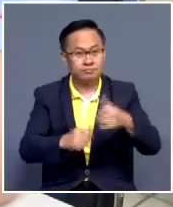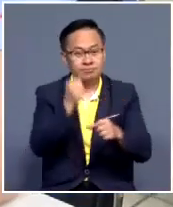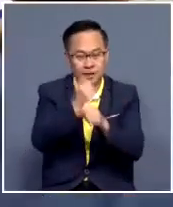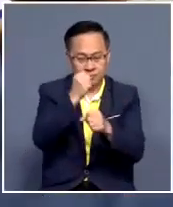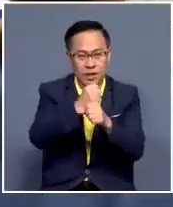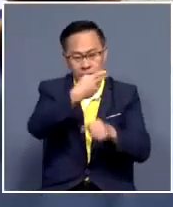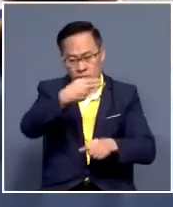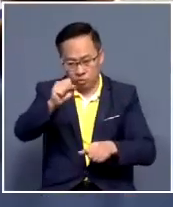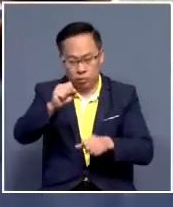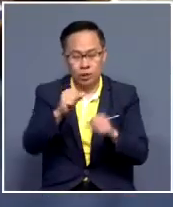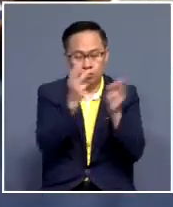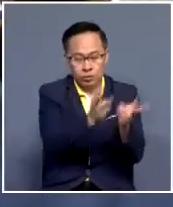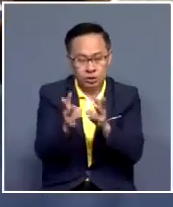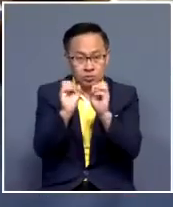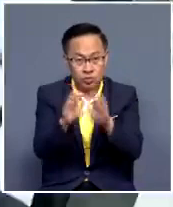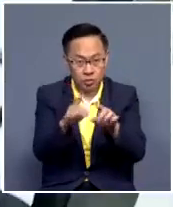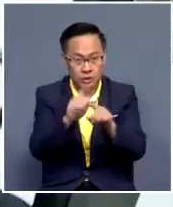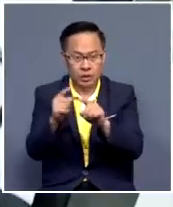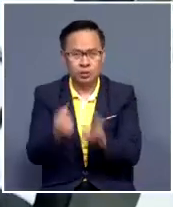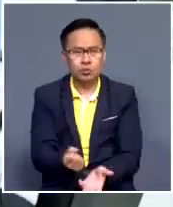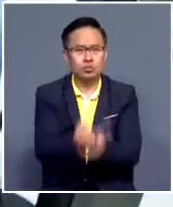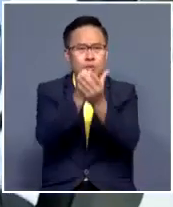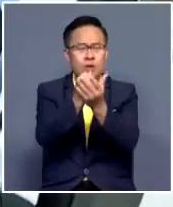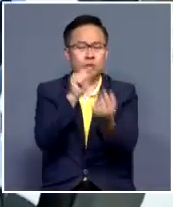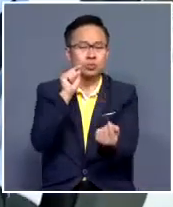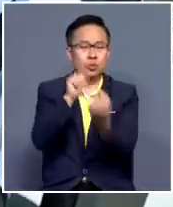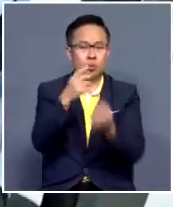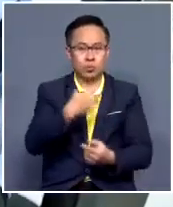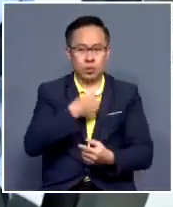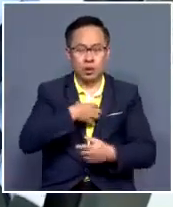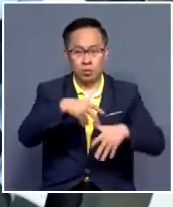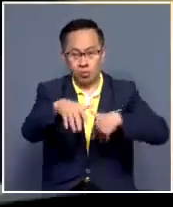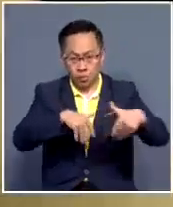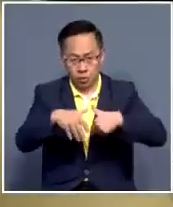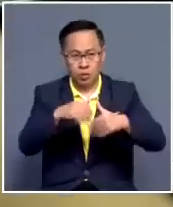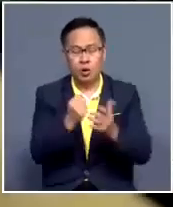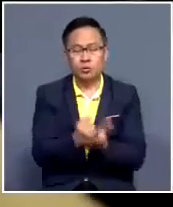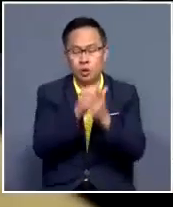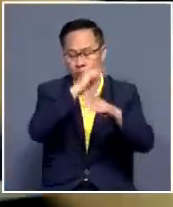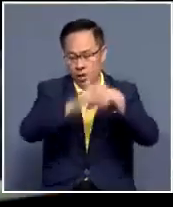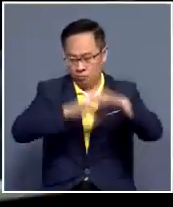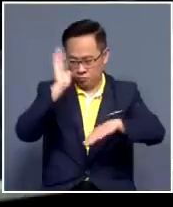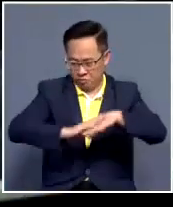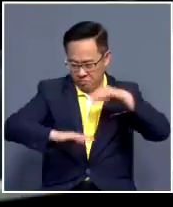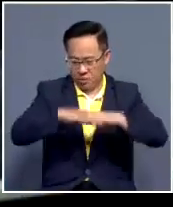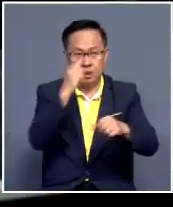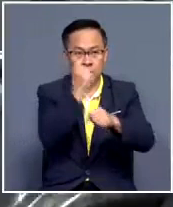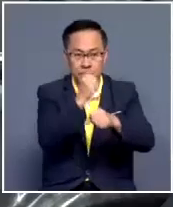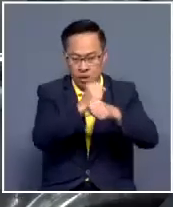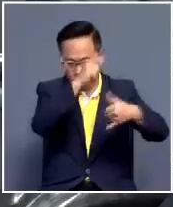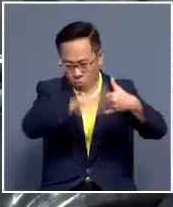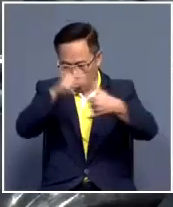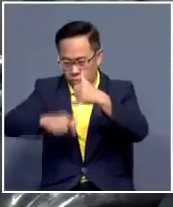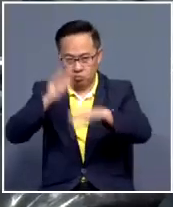ของหลักสูตรและการเรียนการสอนที่สามารถตอบสนองต่อความต้องการพร้อมทั้งสามารถพัฒนาทักษะการเรียนรู้รายบุคคลได้